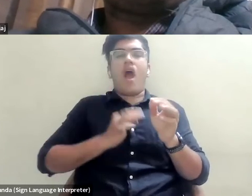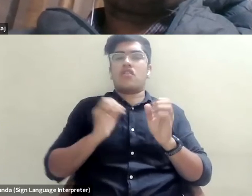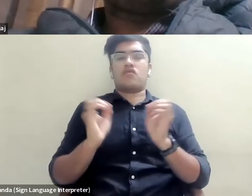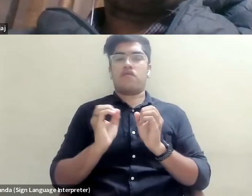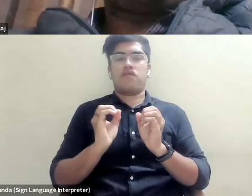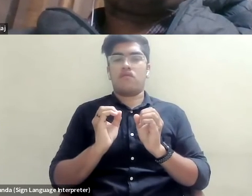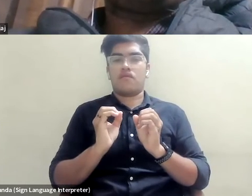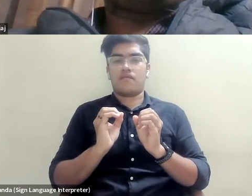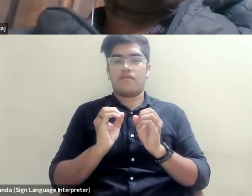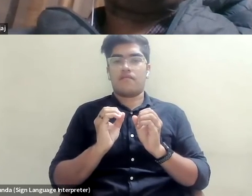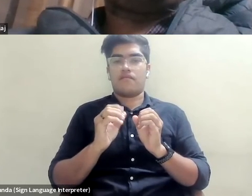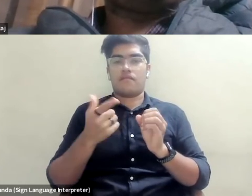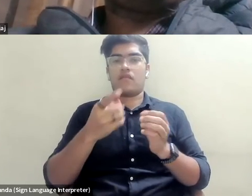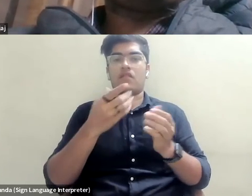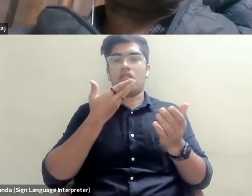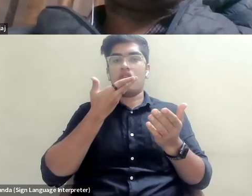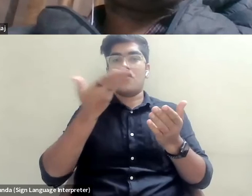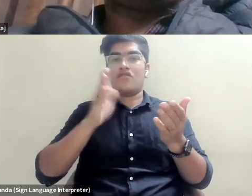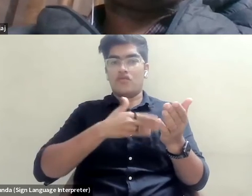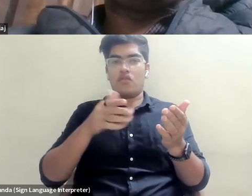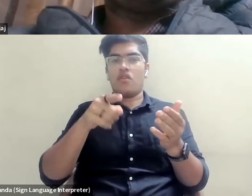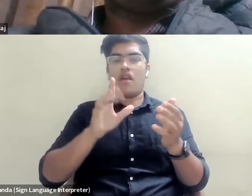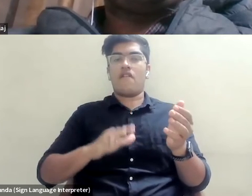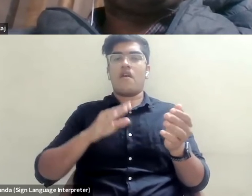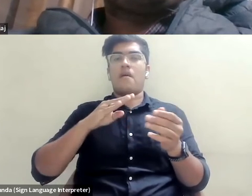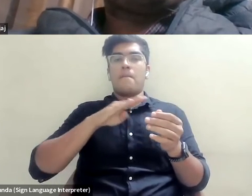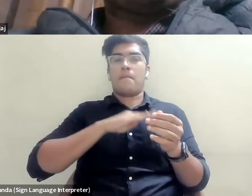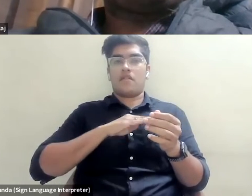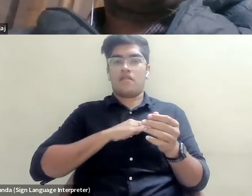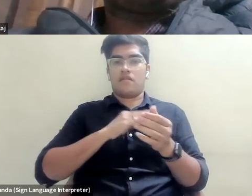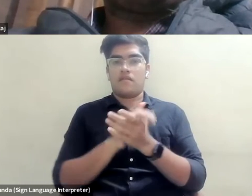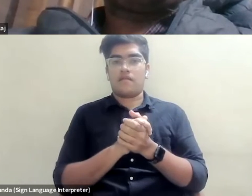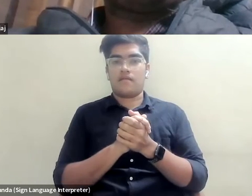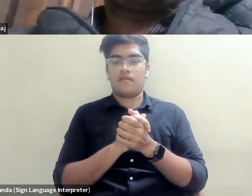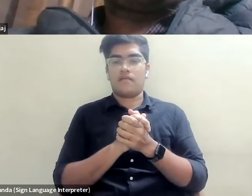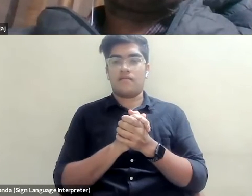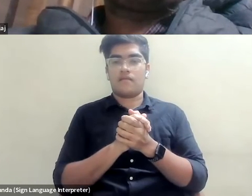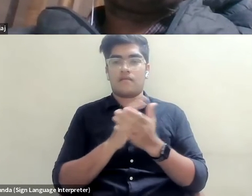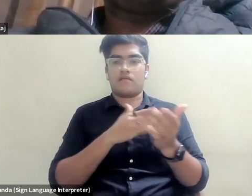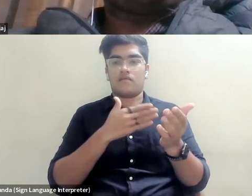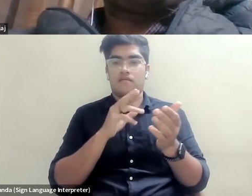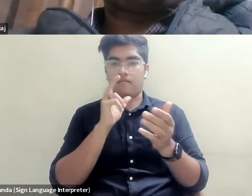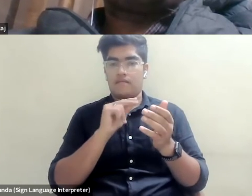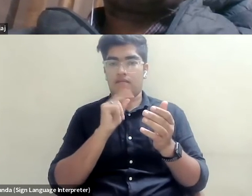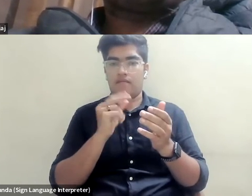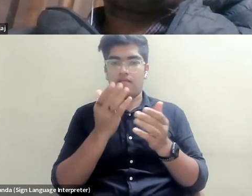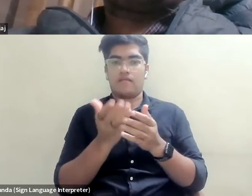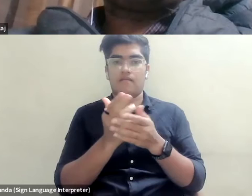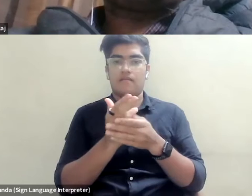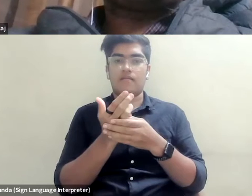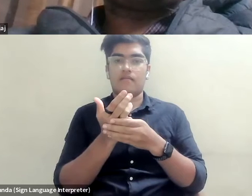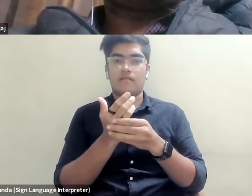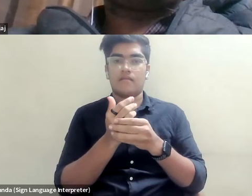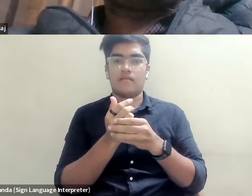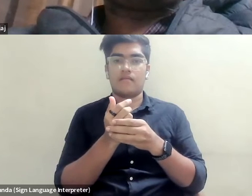अभी वो मराठी में है, तो सुना दीजिए थोड़ा सा। अरे हाडाची काढ करून काढला खाणीतून कोळसा,